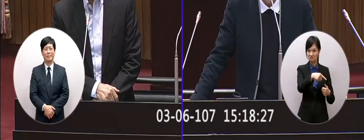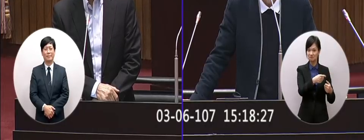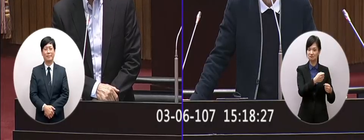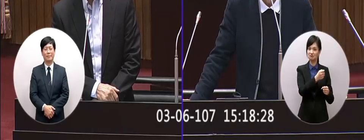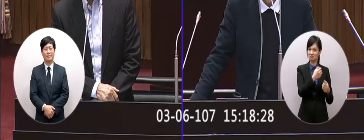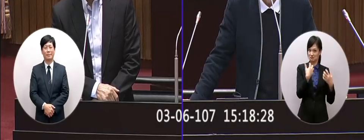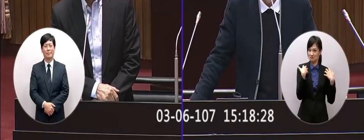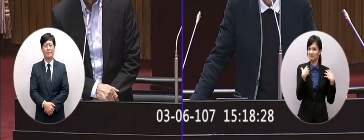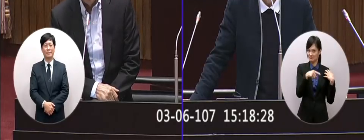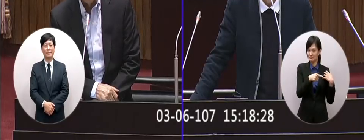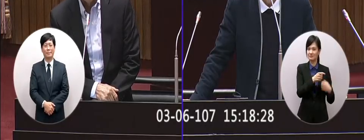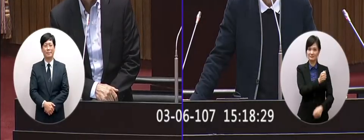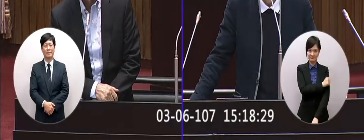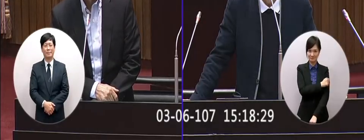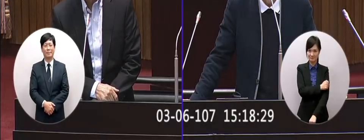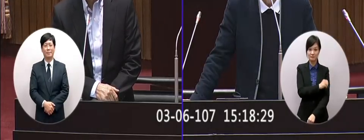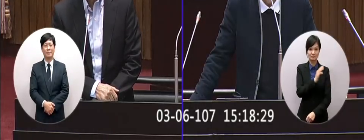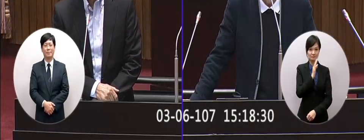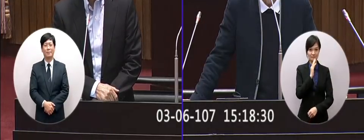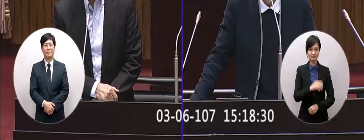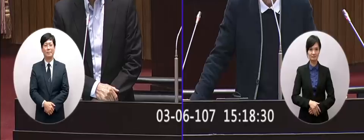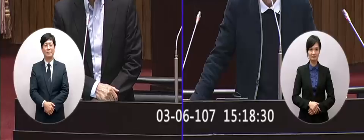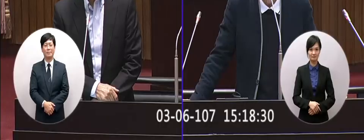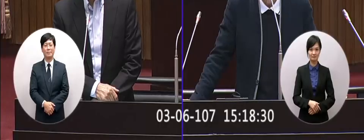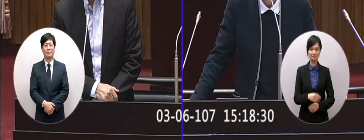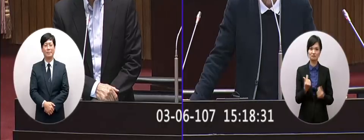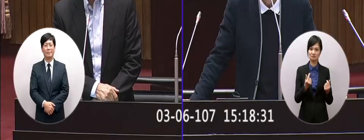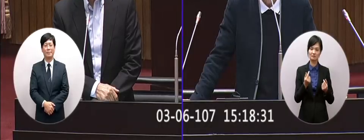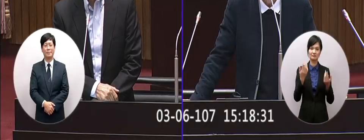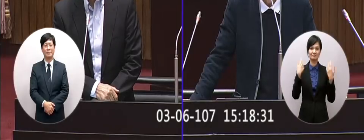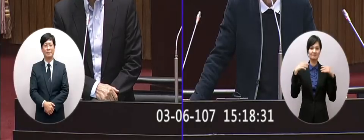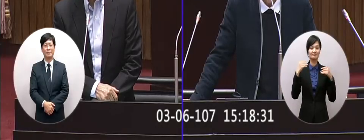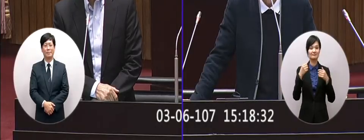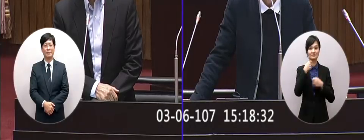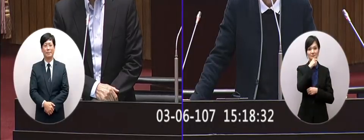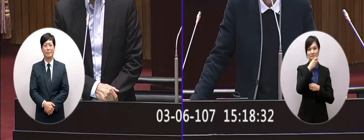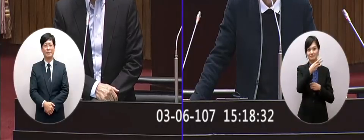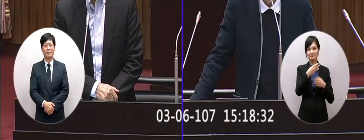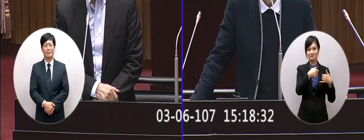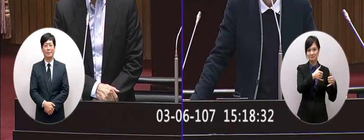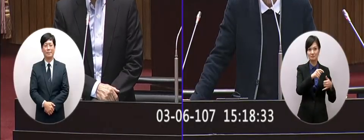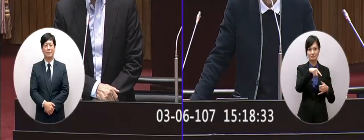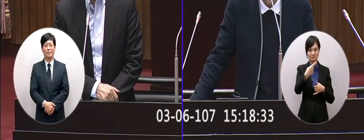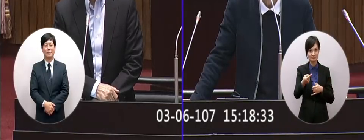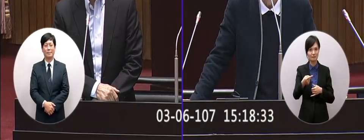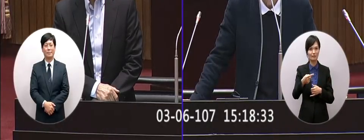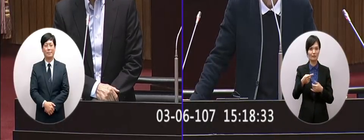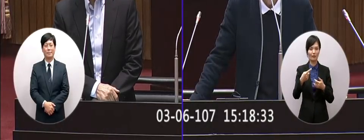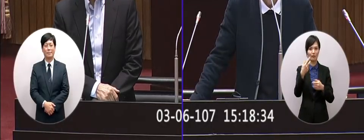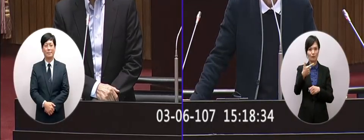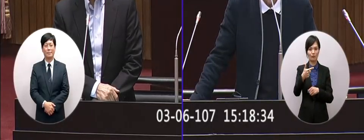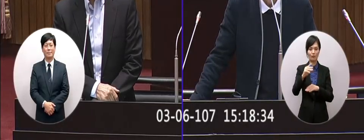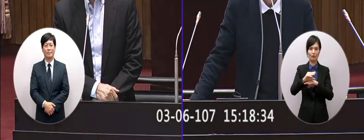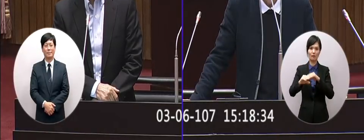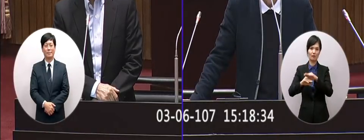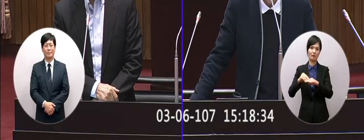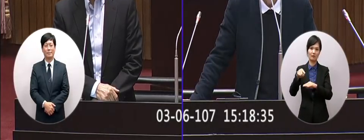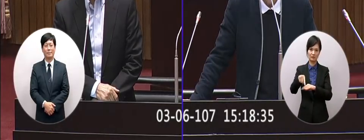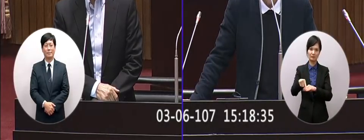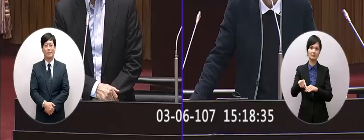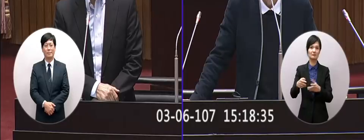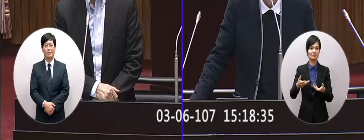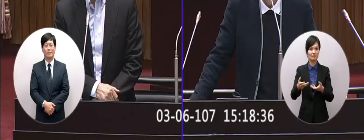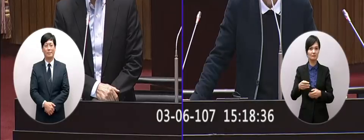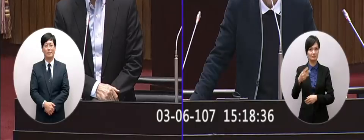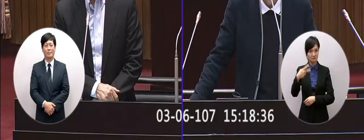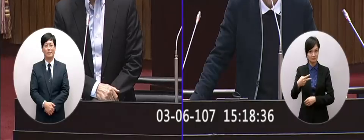作，因为接下来浪漫台山线，三下来又长长的绿队，